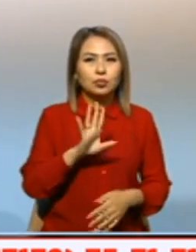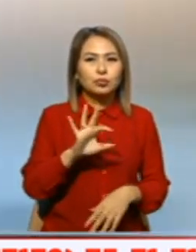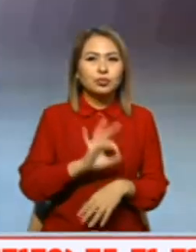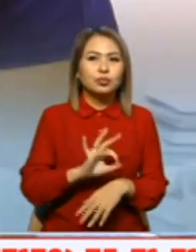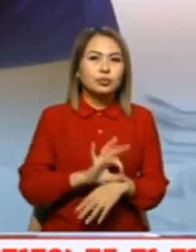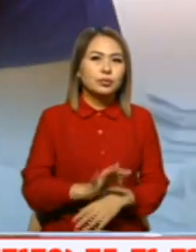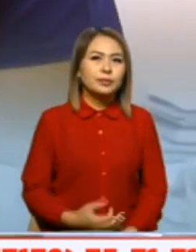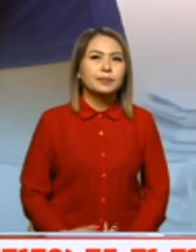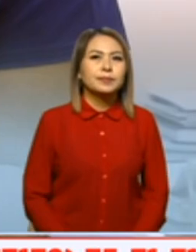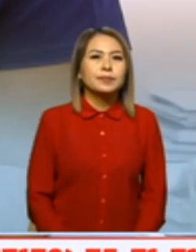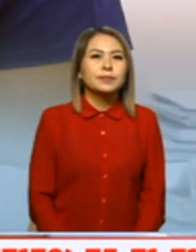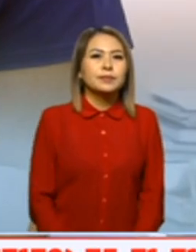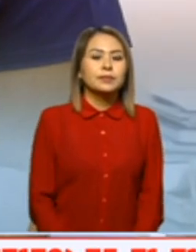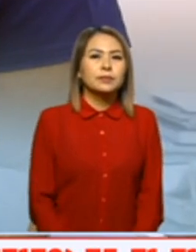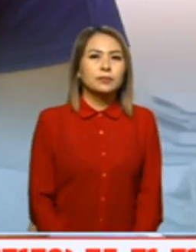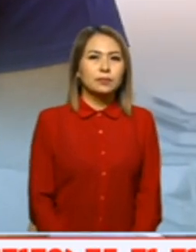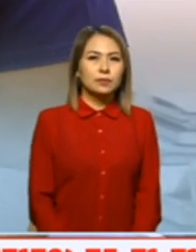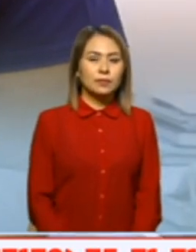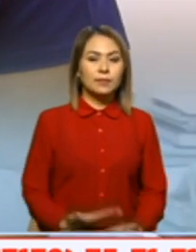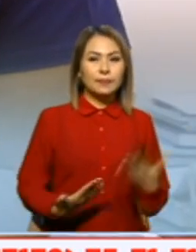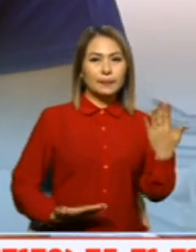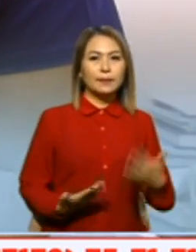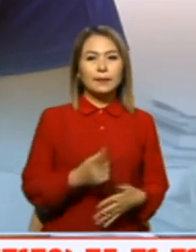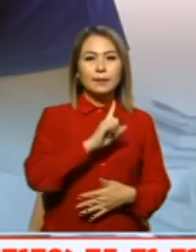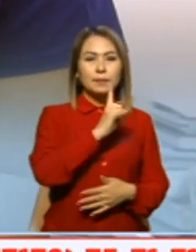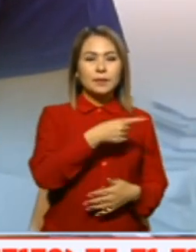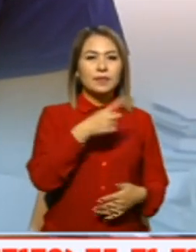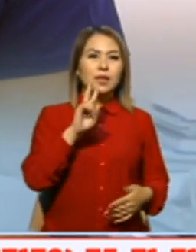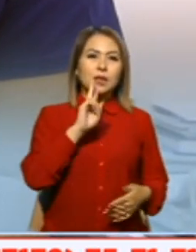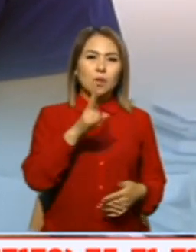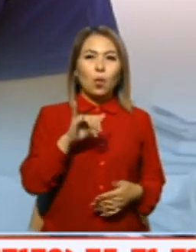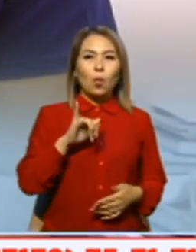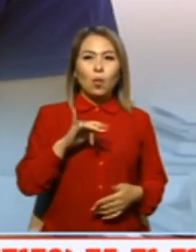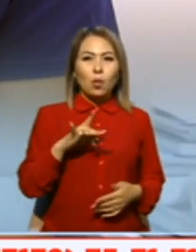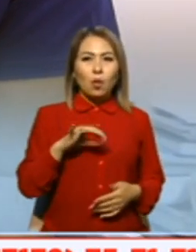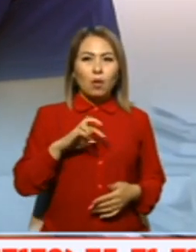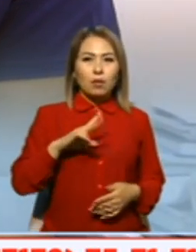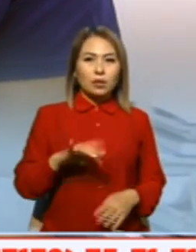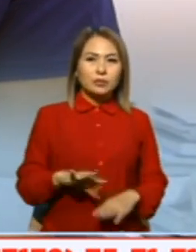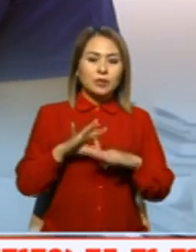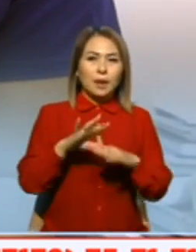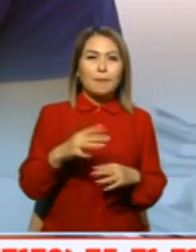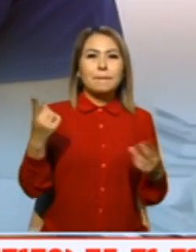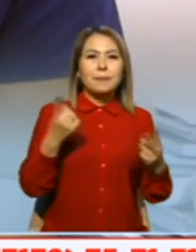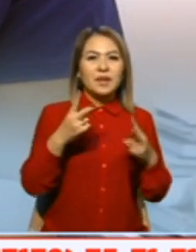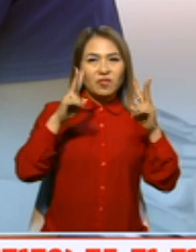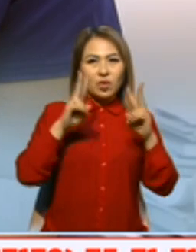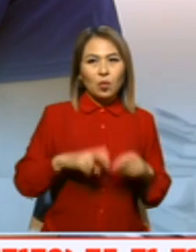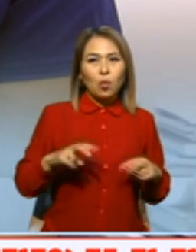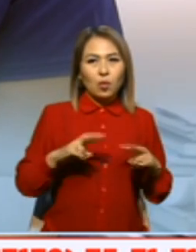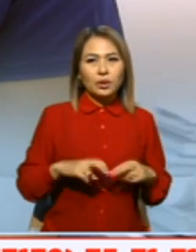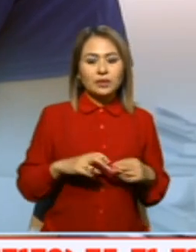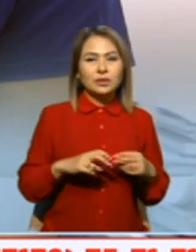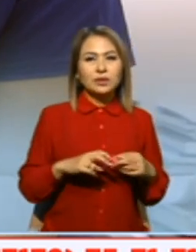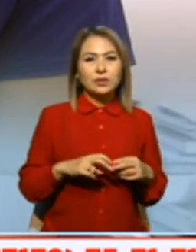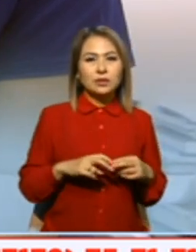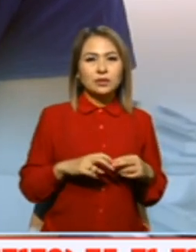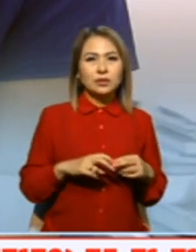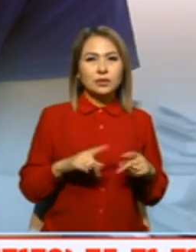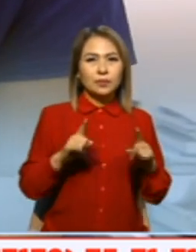келу мүмкін. Сіз балаңызды 1-2 жас аралығында уролог дәрігеріне алып келсеңіз, біріншілік көретін бұл жерде сыртқы